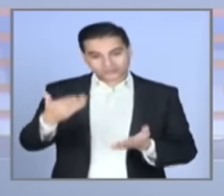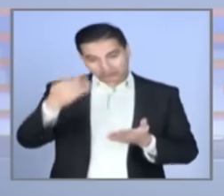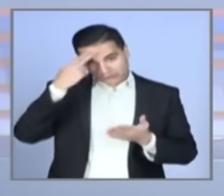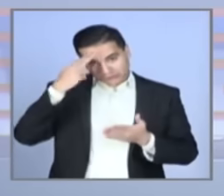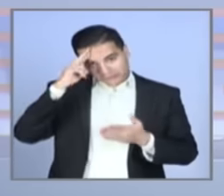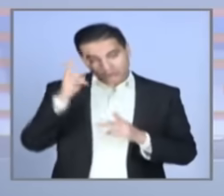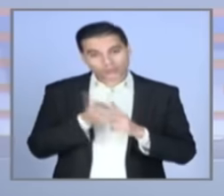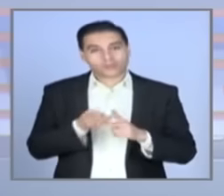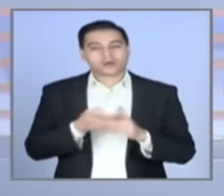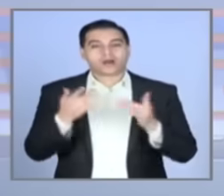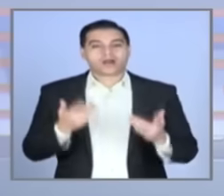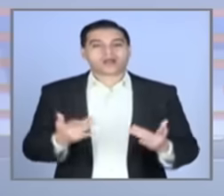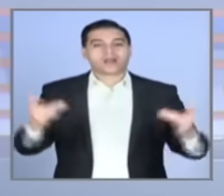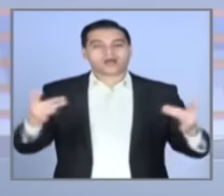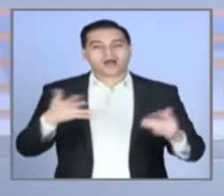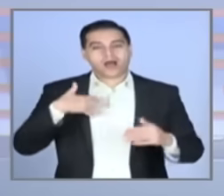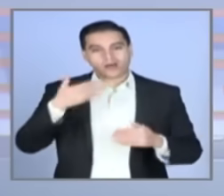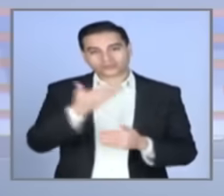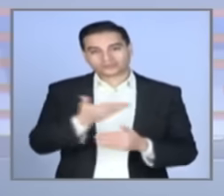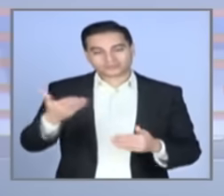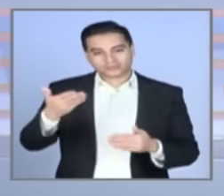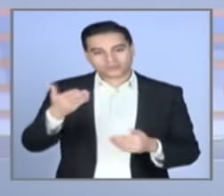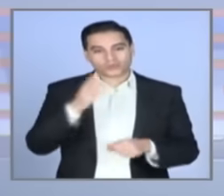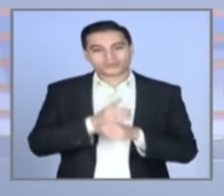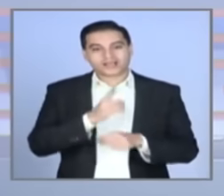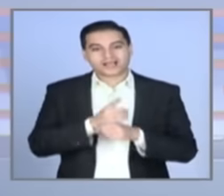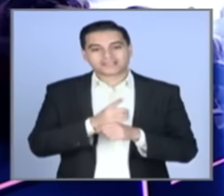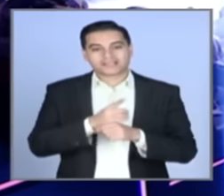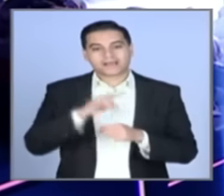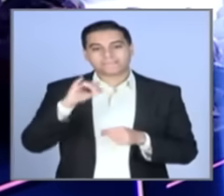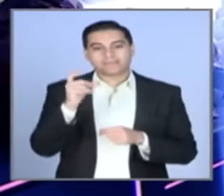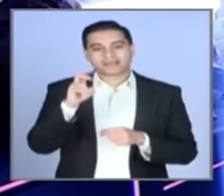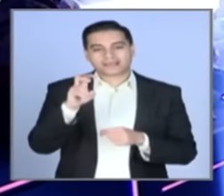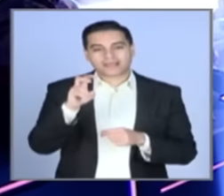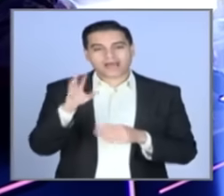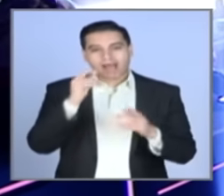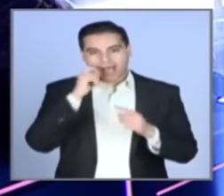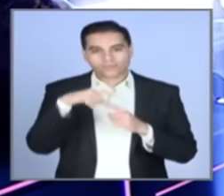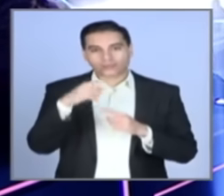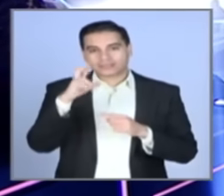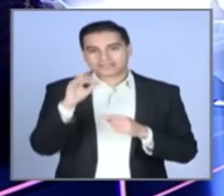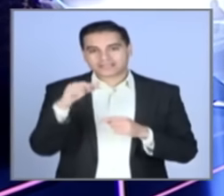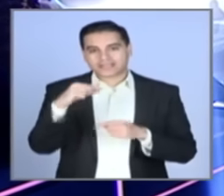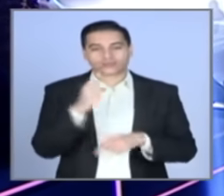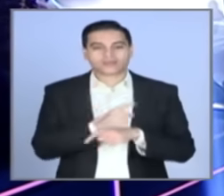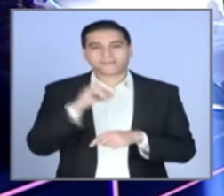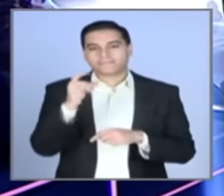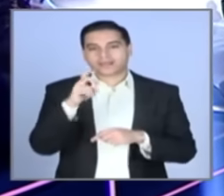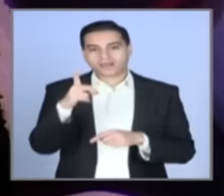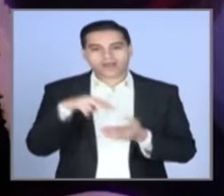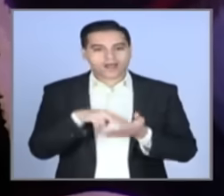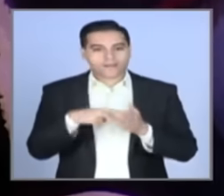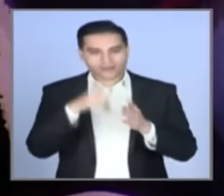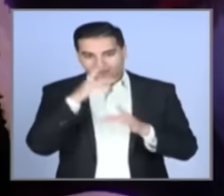أروح للجمهور، عايز أروح للأستاذة منة أبو زيد. أستاذة منة، إزاي